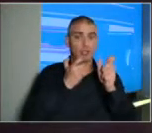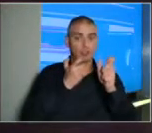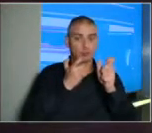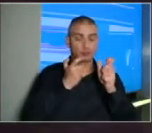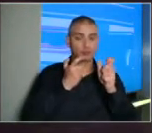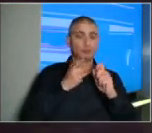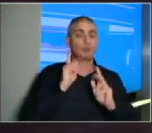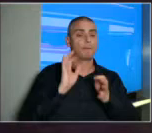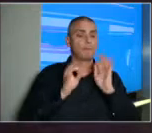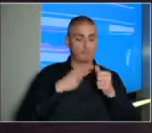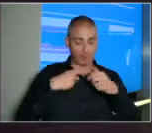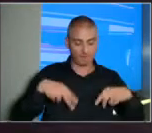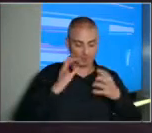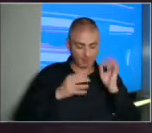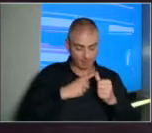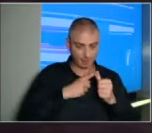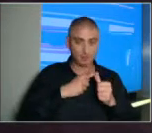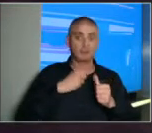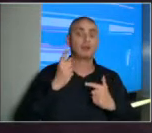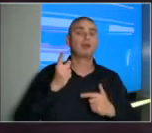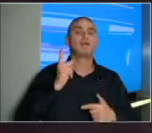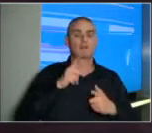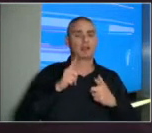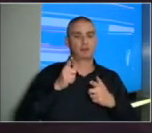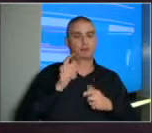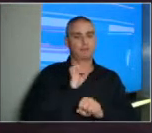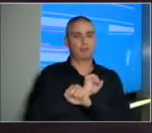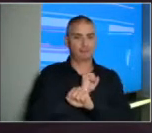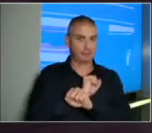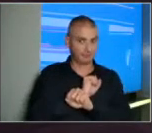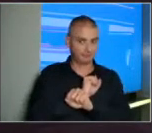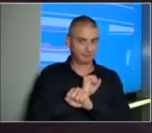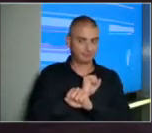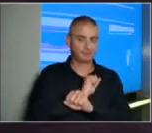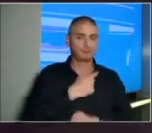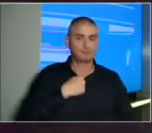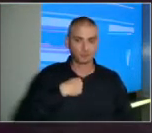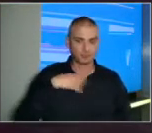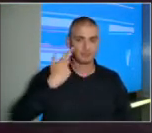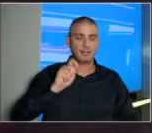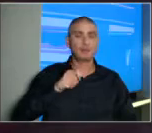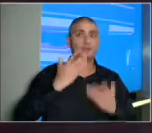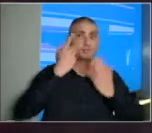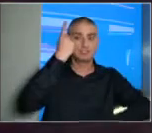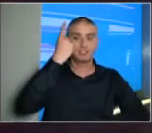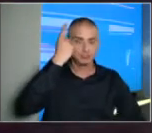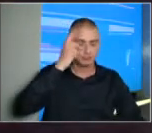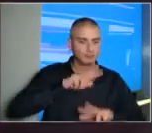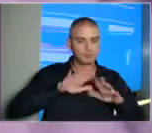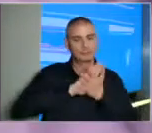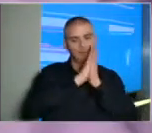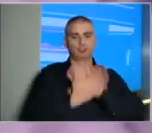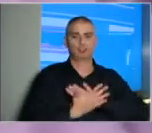מימת הפרקליטות, מימת המשפטים ומימת המאסרים. כשאני אהיה בכנסת בעזרת השם, המצב